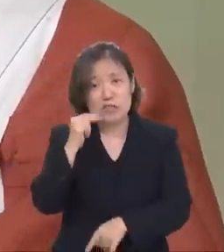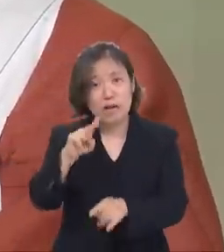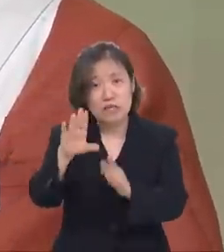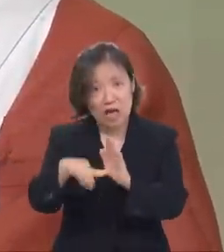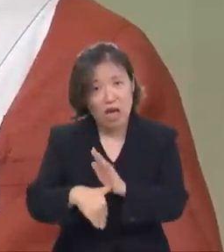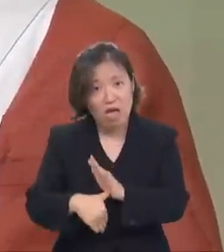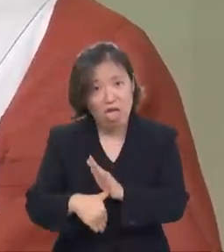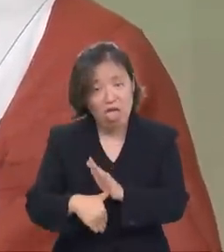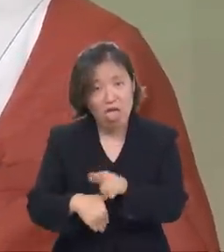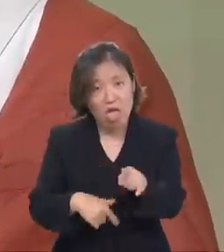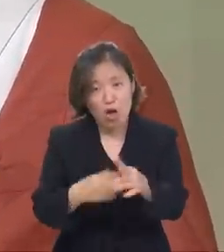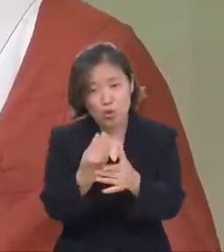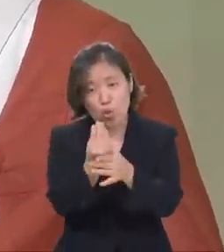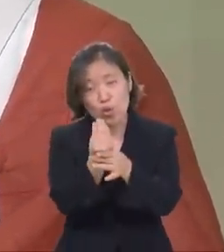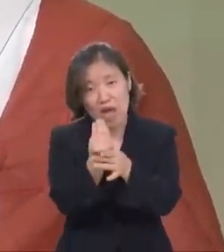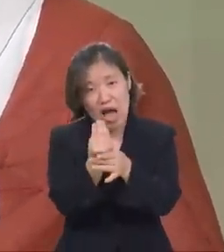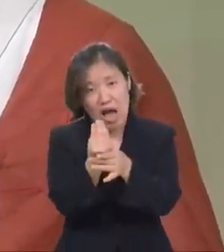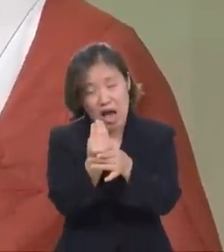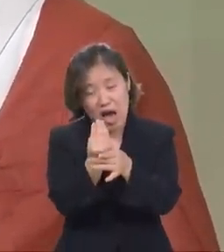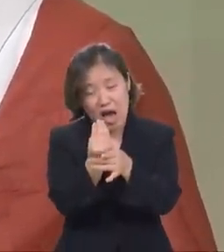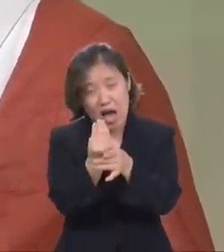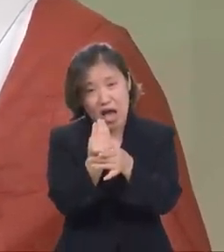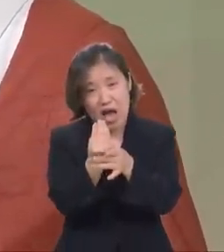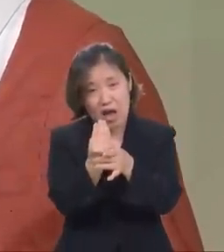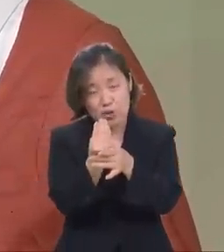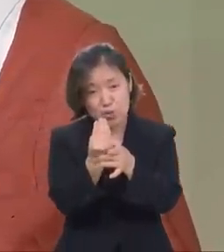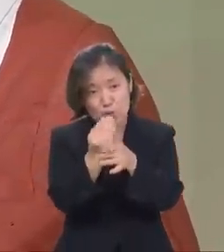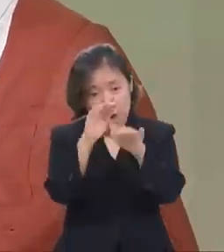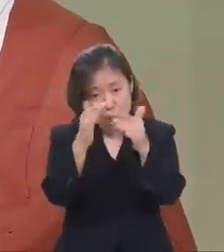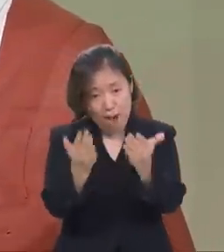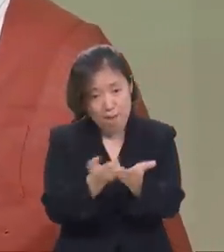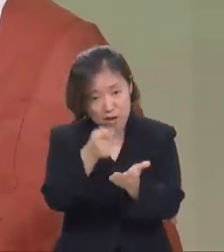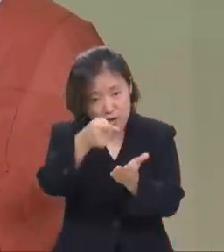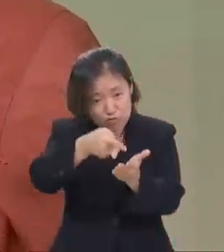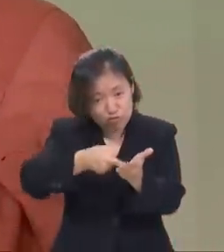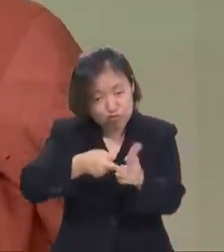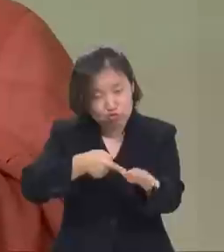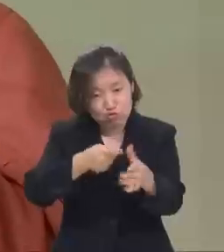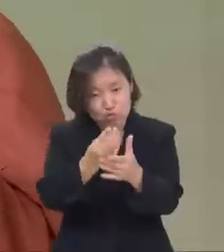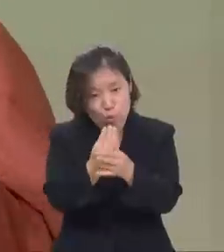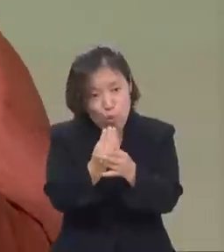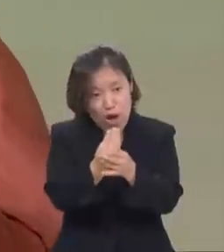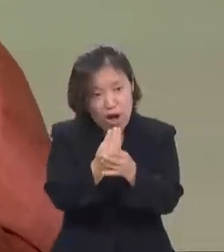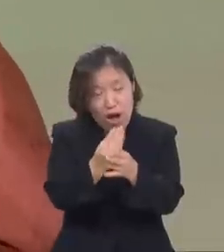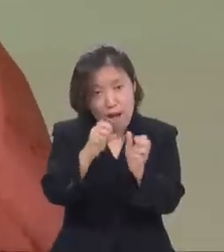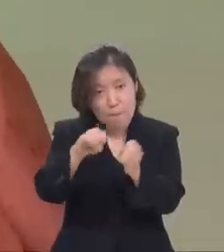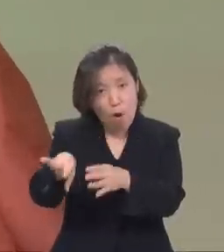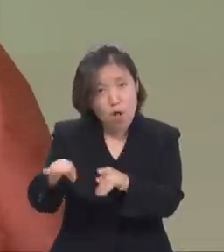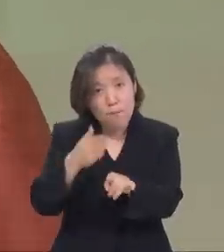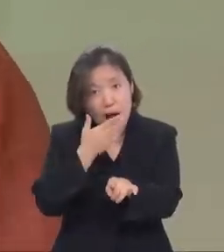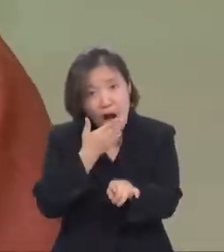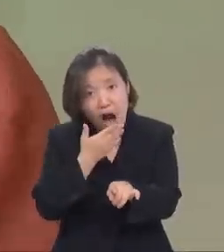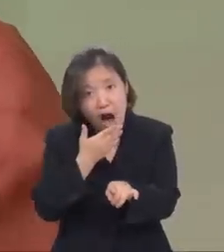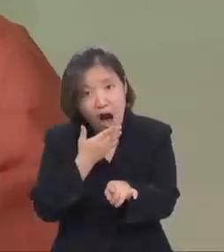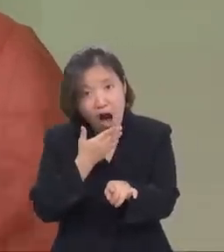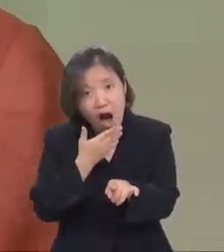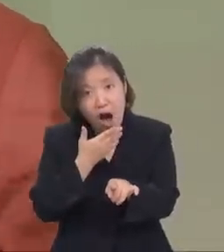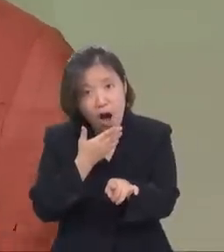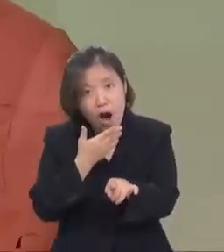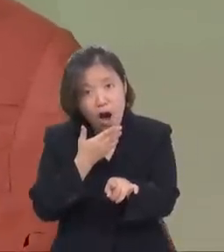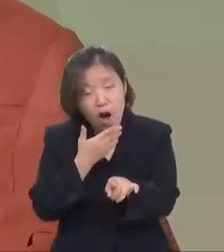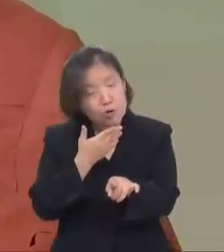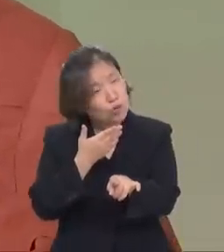종양을 종양을 완벽하게 떼어낼 수 있을만큼 이렇게 몸 상태가 호전된